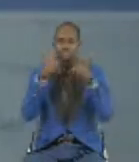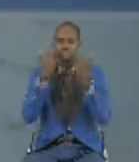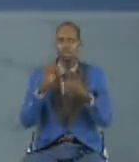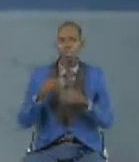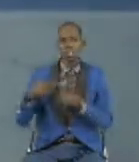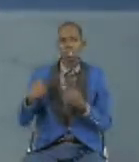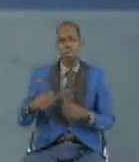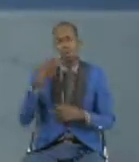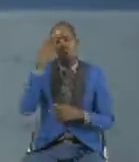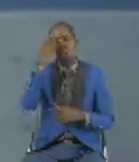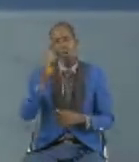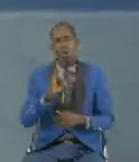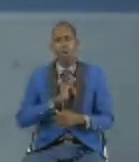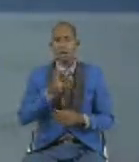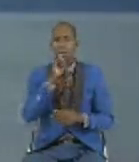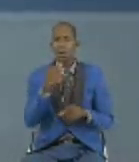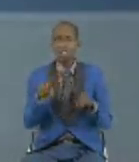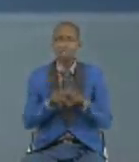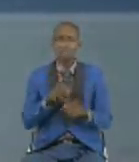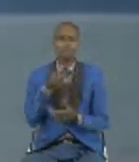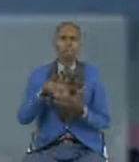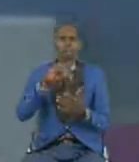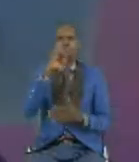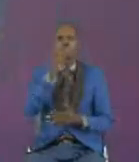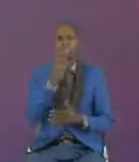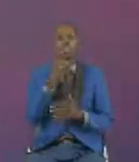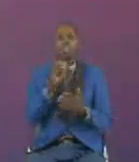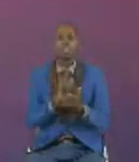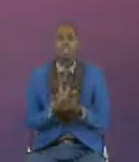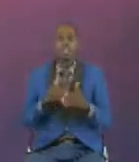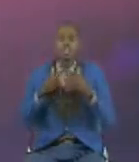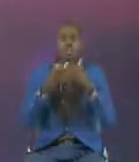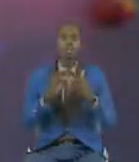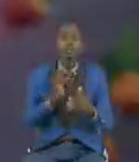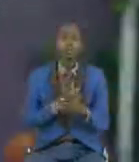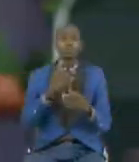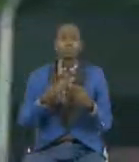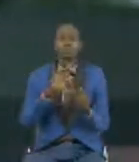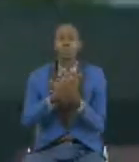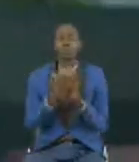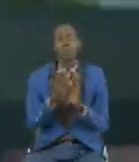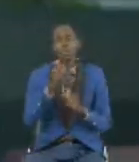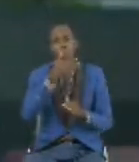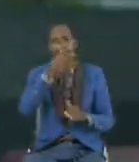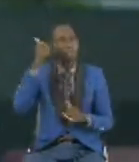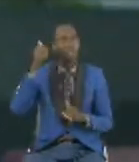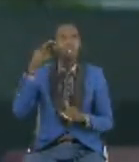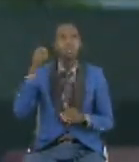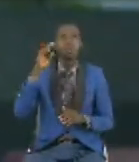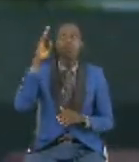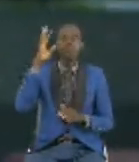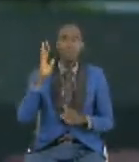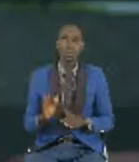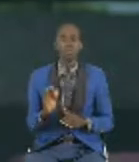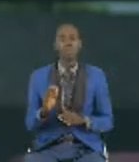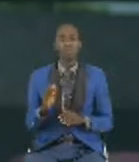changement. Et c'est ce changement qui nous conduit à une meilleure vie. Le pasteur, le prédicateur a